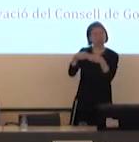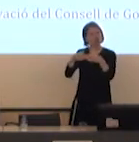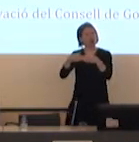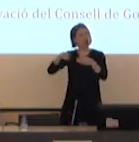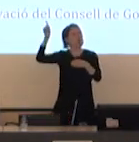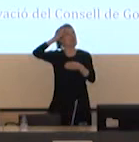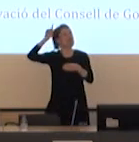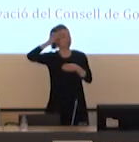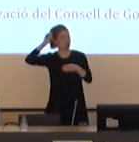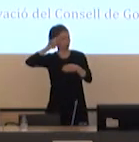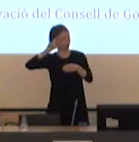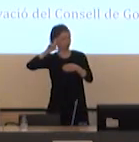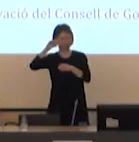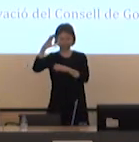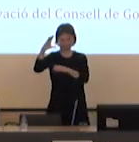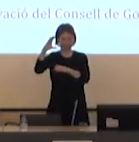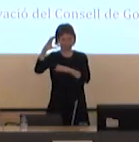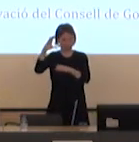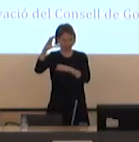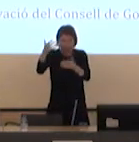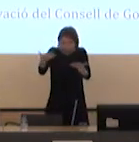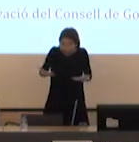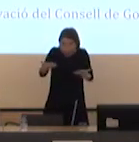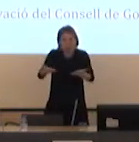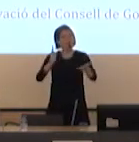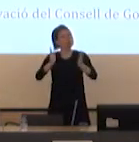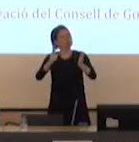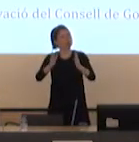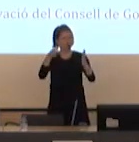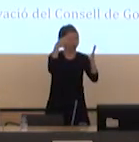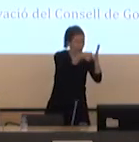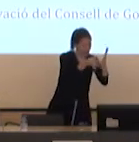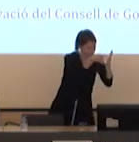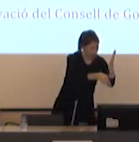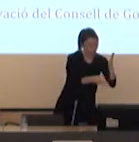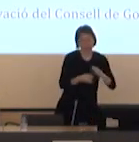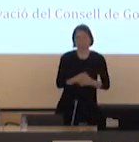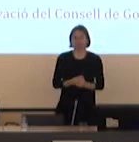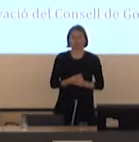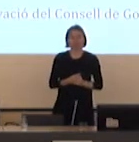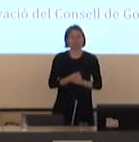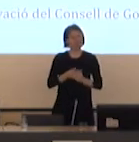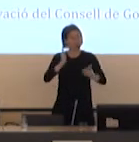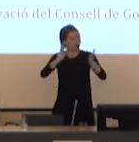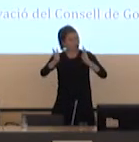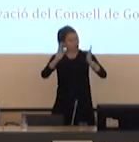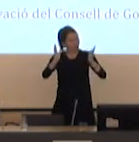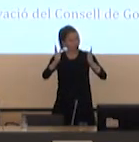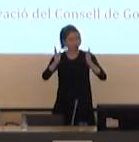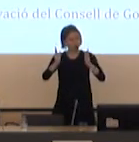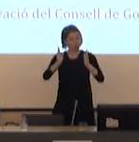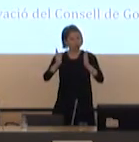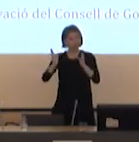de curs pel professorat d'LSC, de Llengua de Signes Catalana, perquè tinguéssim una formació